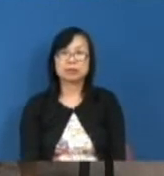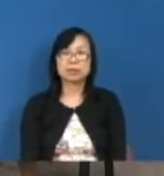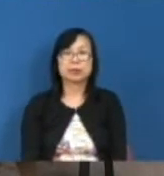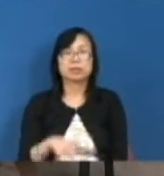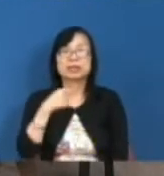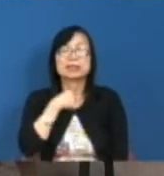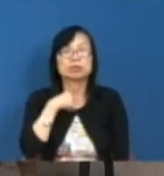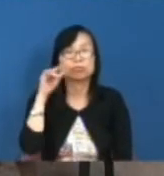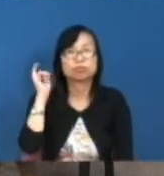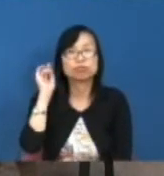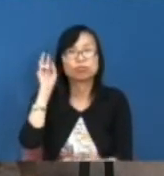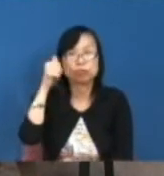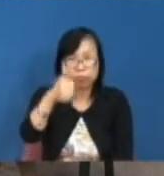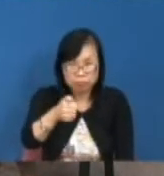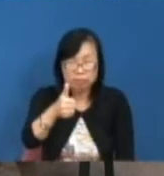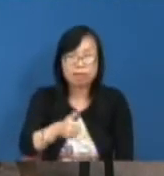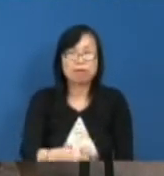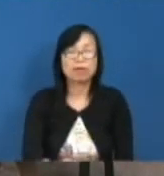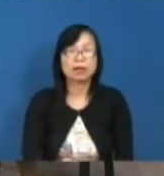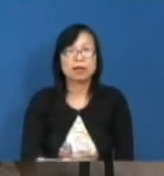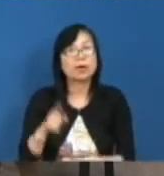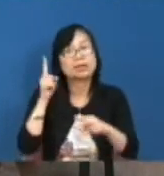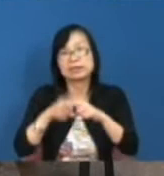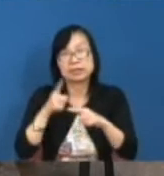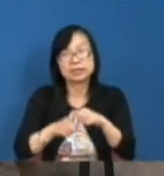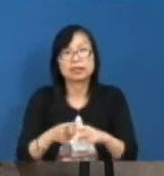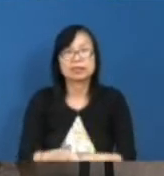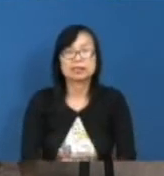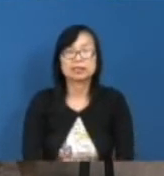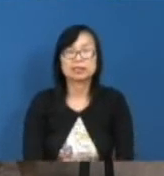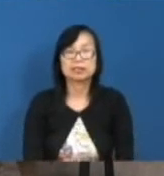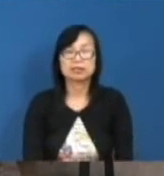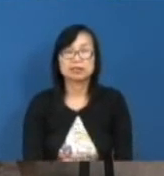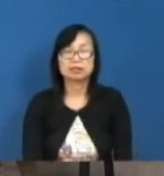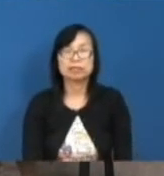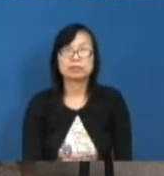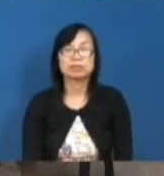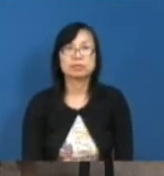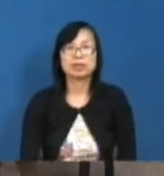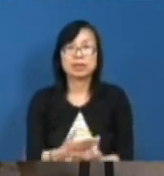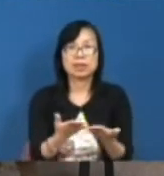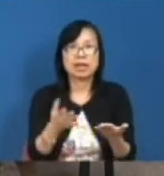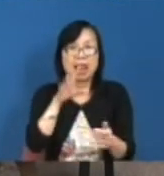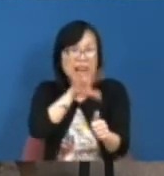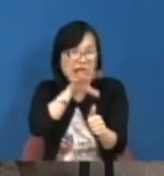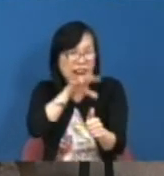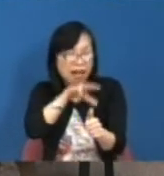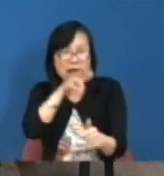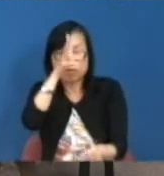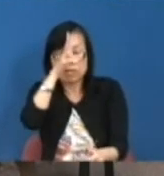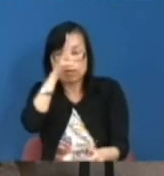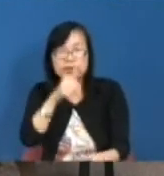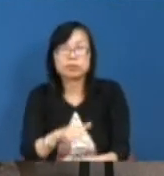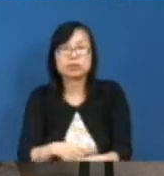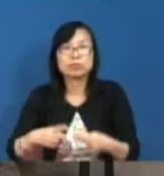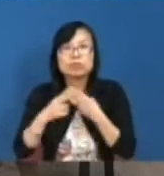啊， 要 鬧啊，真係好啊，我哋真係要揸住個機遇。喂，咁你又喺度鬧個特區政府，話佢唔解決深層